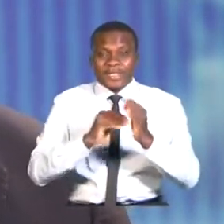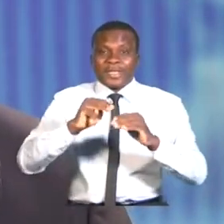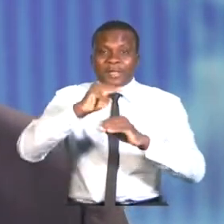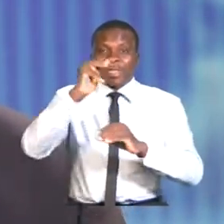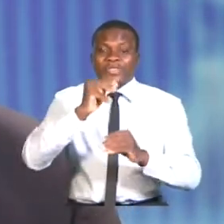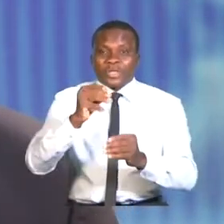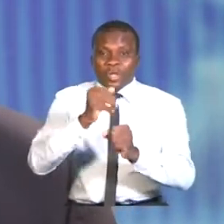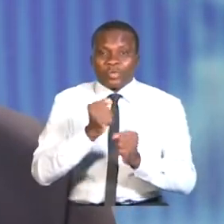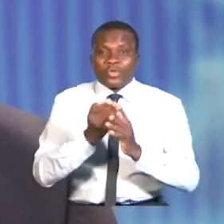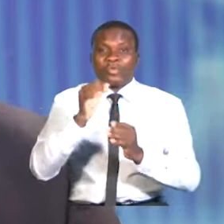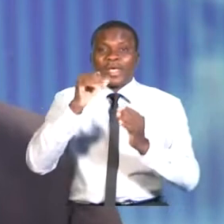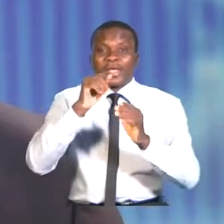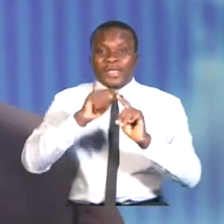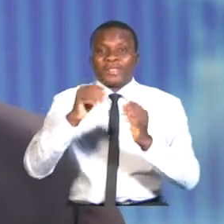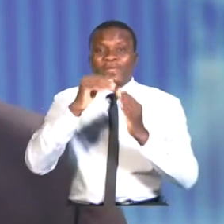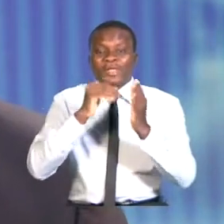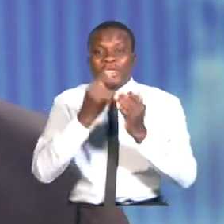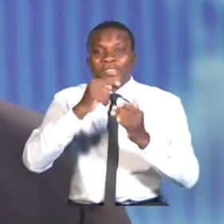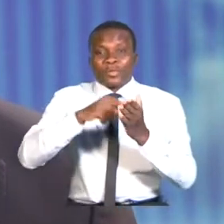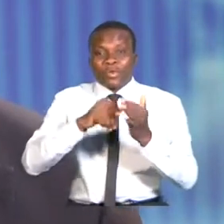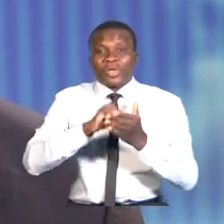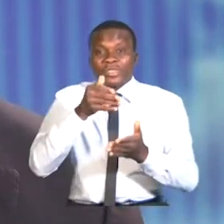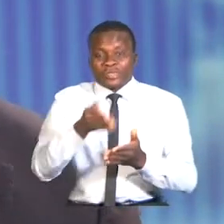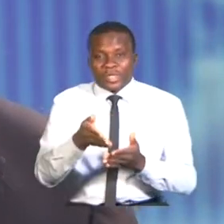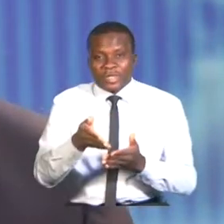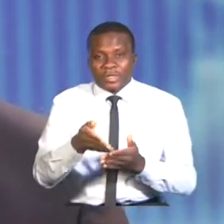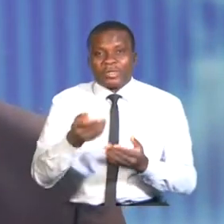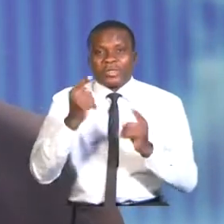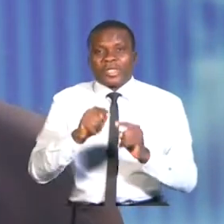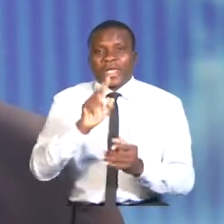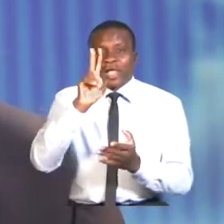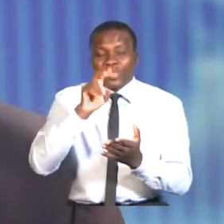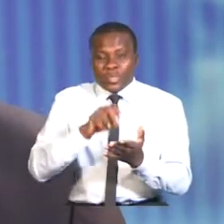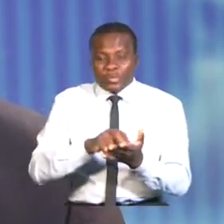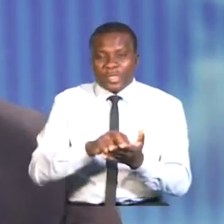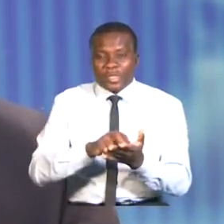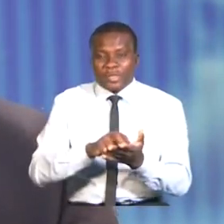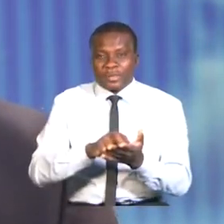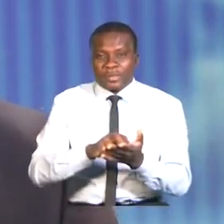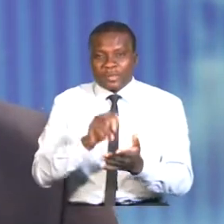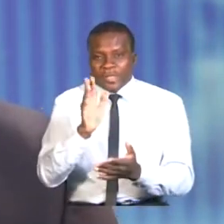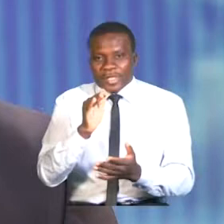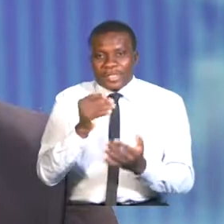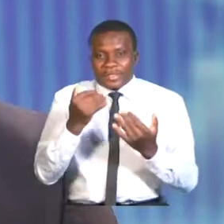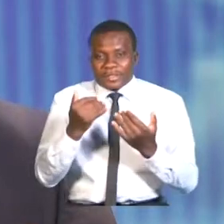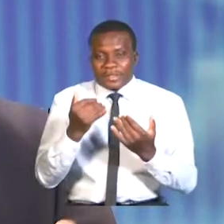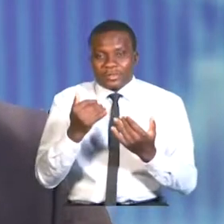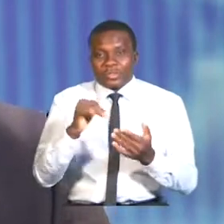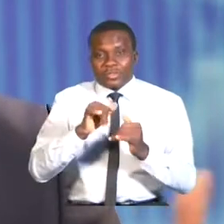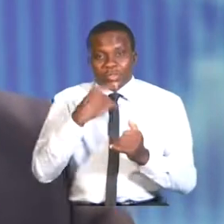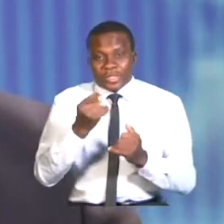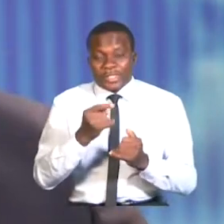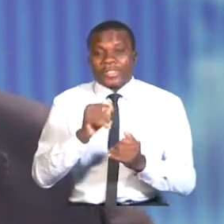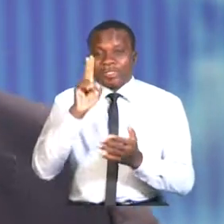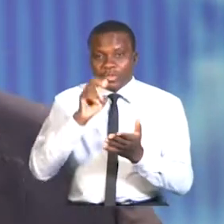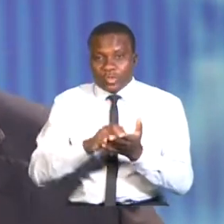obtenue par les différentes listes et c'est pour corriger ce tat de choses qu'en 2000 15 maintenant ce que j'ai dit tantôt